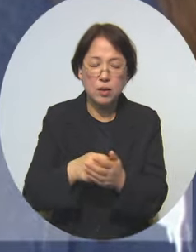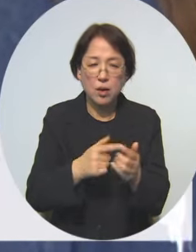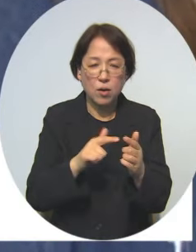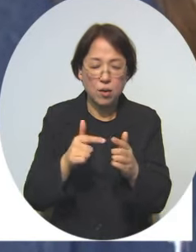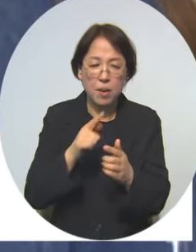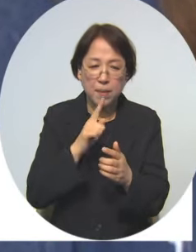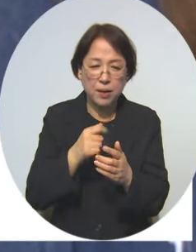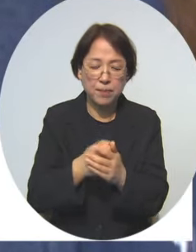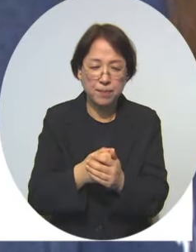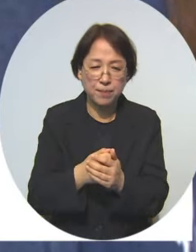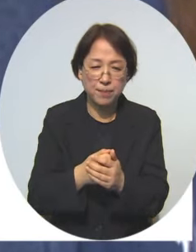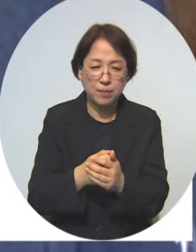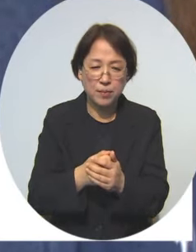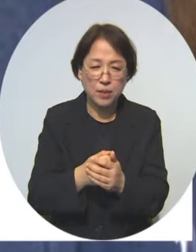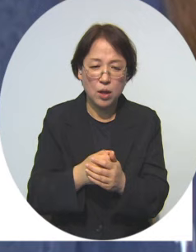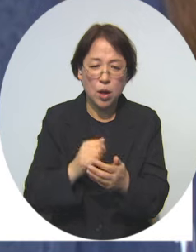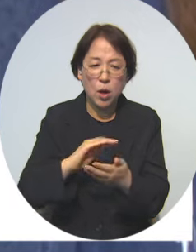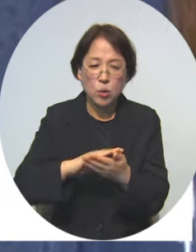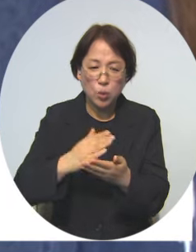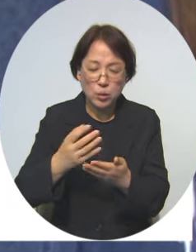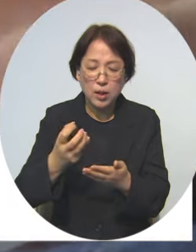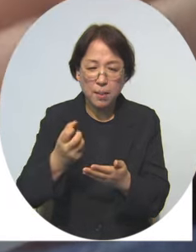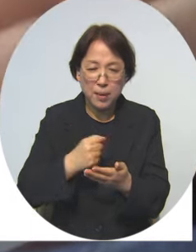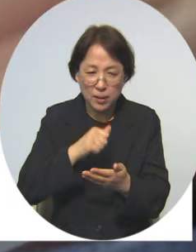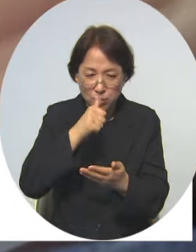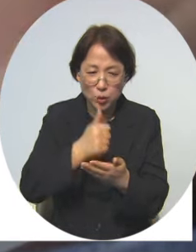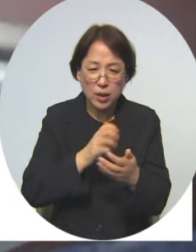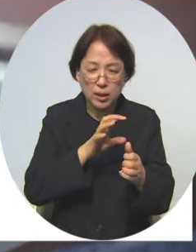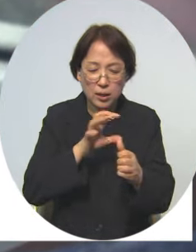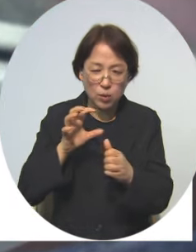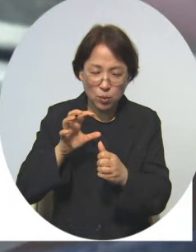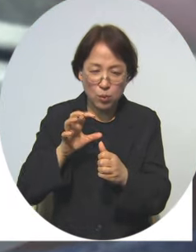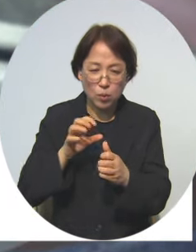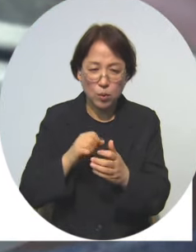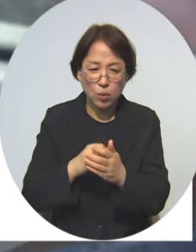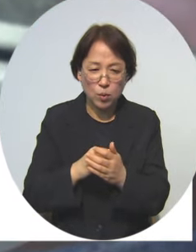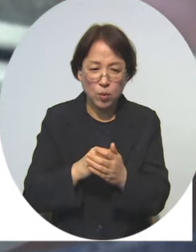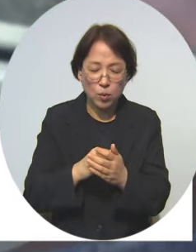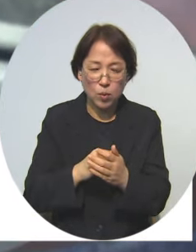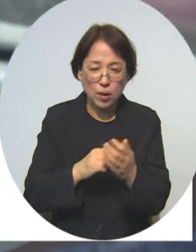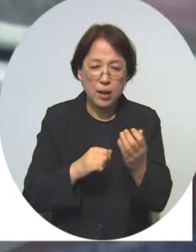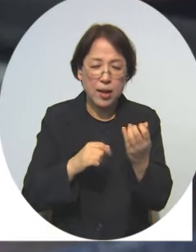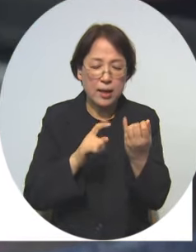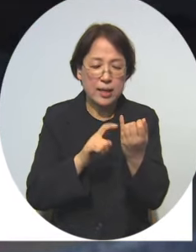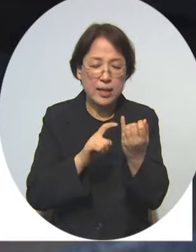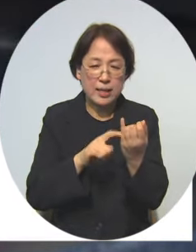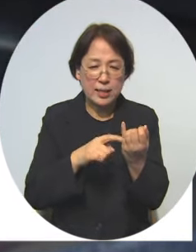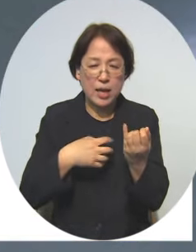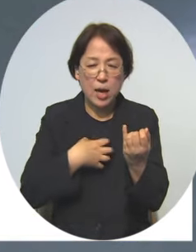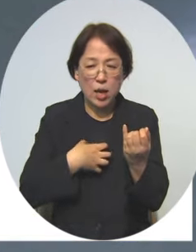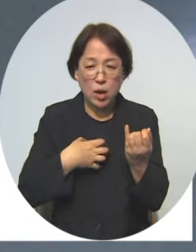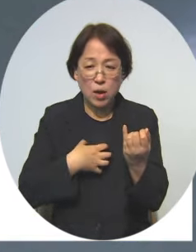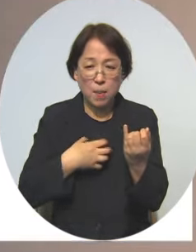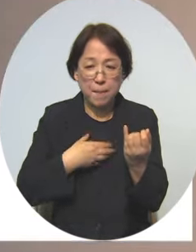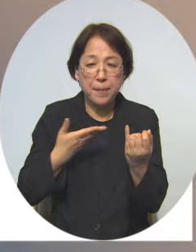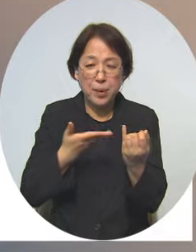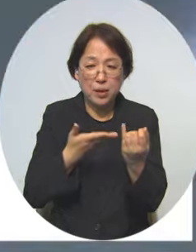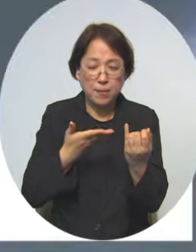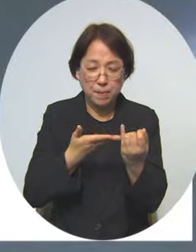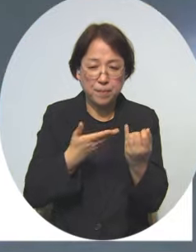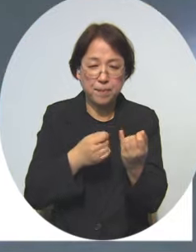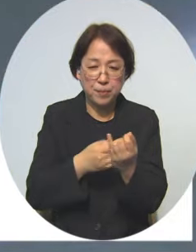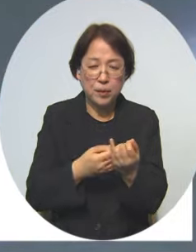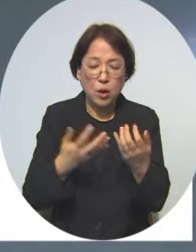사금융업체는 A씨의 통장을 받아 범죄에 이용했고 대포통장 개설로 신고하겠다며 A씨를 협박했습니다. 또 이를